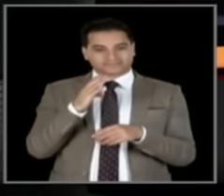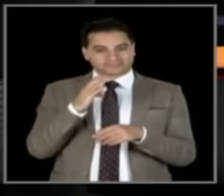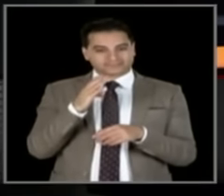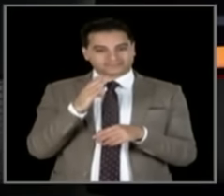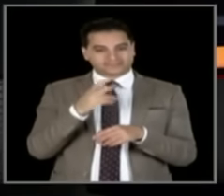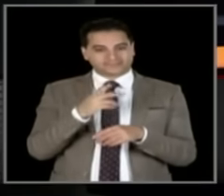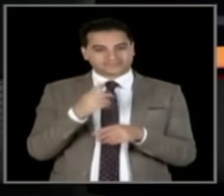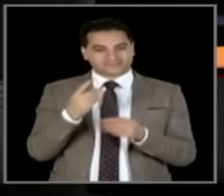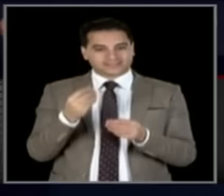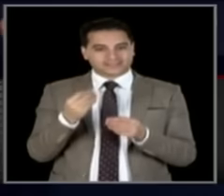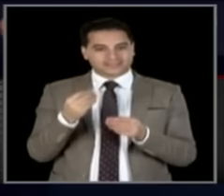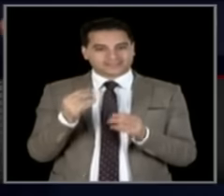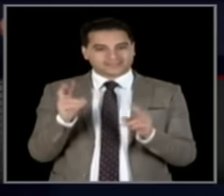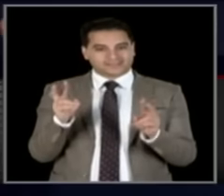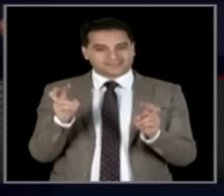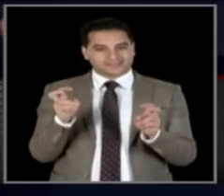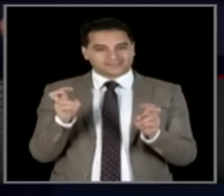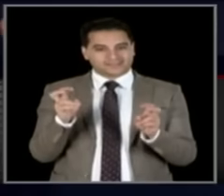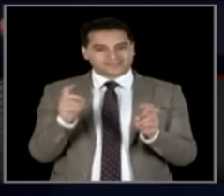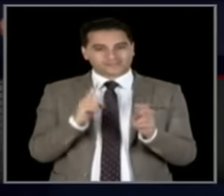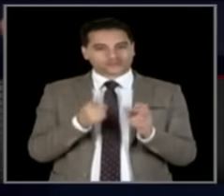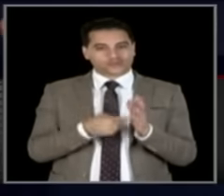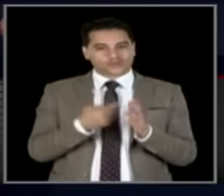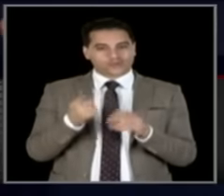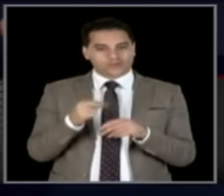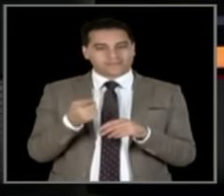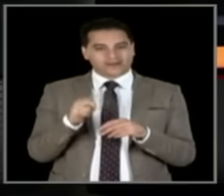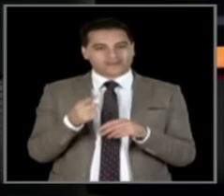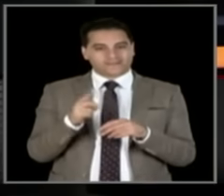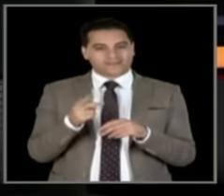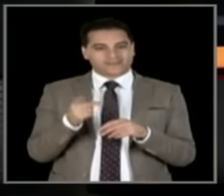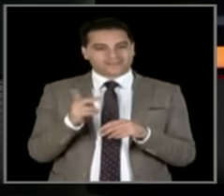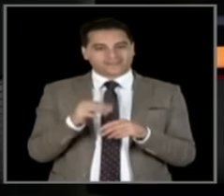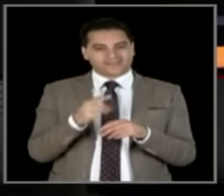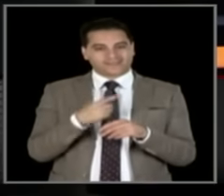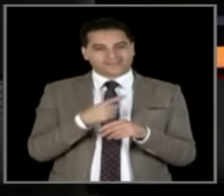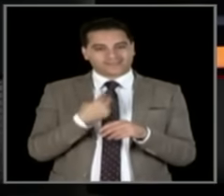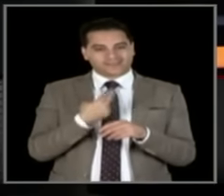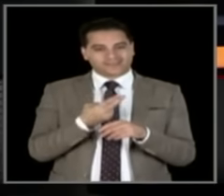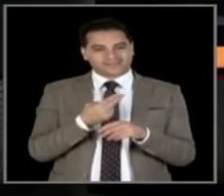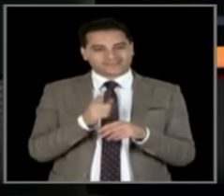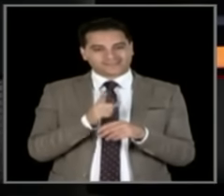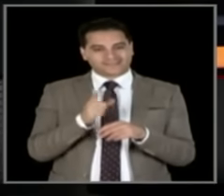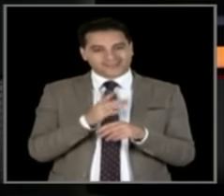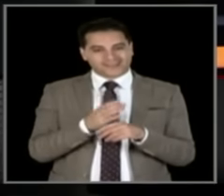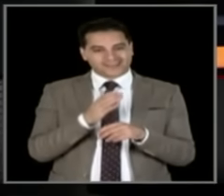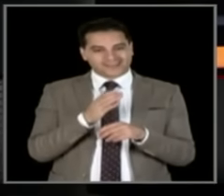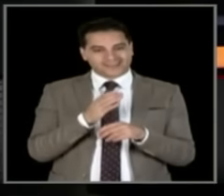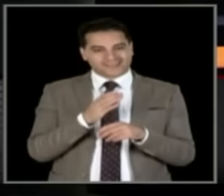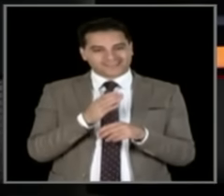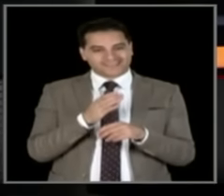لا نستنى بقى. إيه؟ مش كل مرة. هي خدت مني البزر أصلا. ممتازة فعلا؟ صح؟ ممتازة. أيوة. ما شاء الله